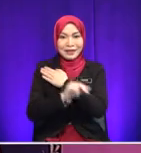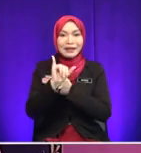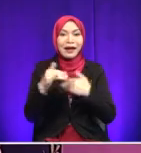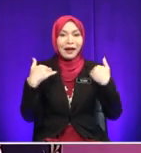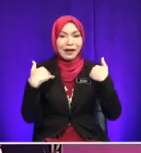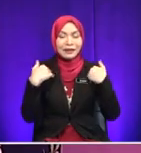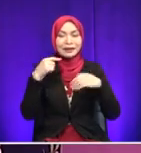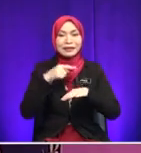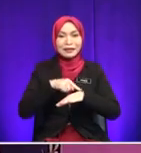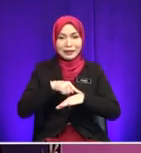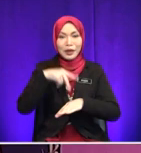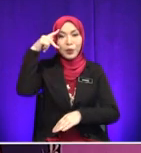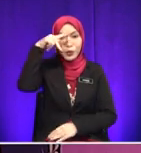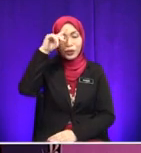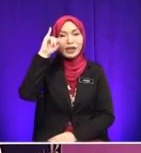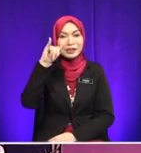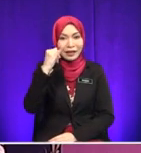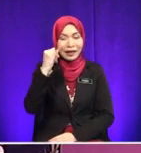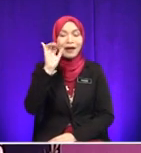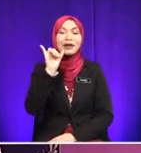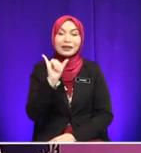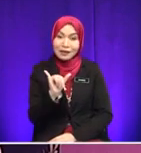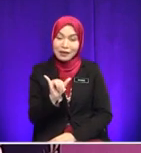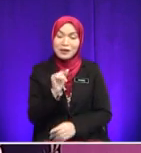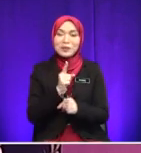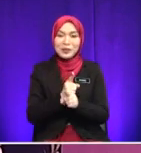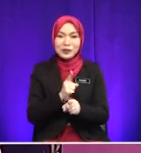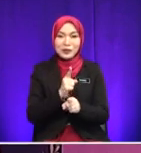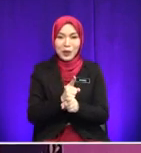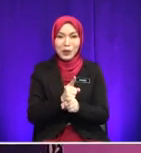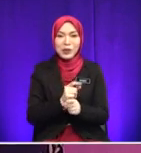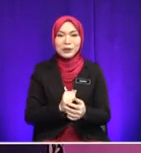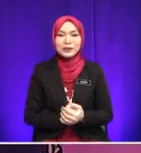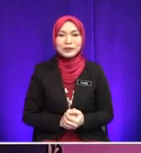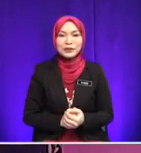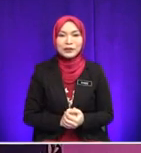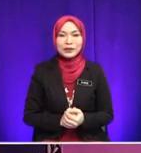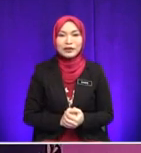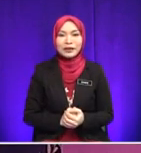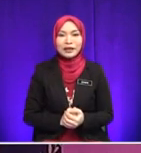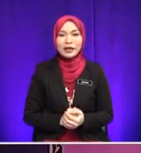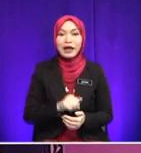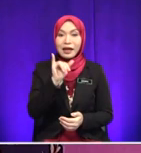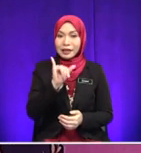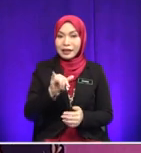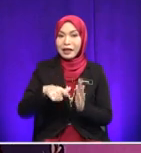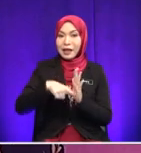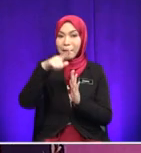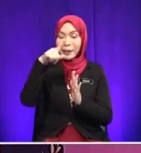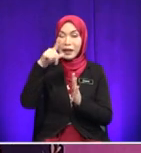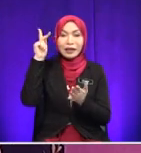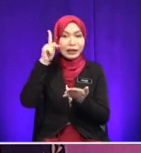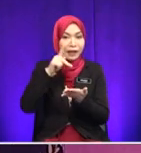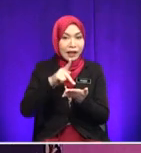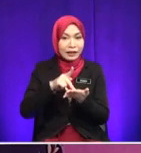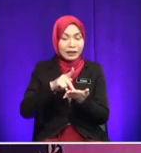kita akan pelajari mengenai Kementerian Luar Negeri ataupun lebih dikenali dengan Wisma Putra.